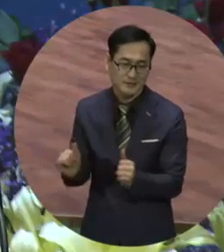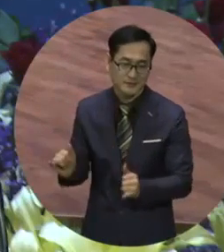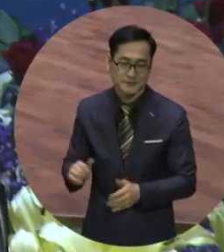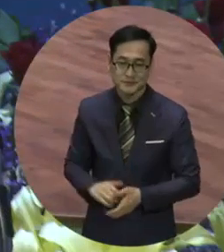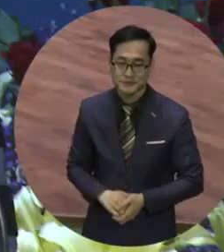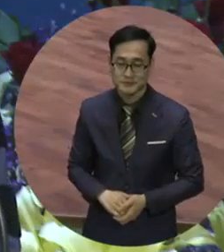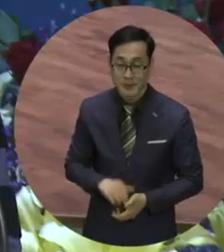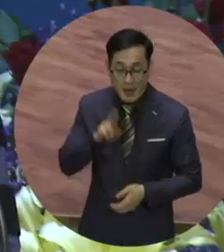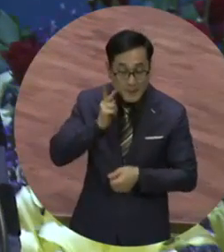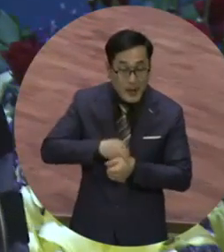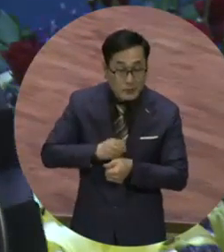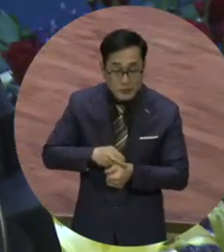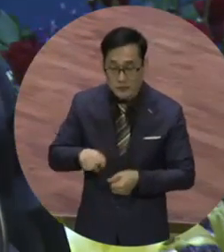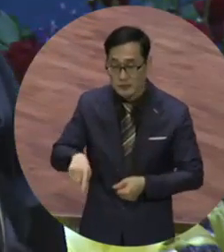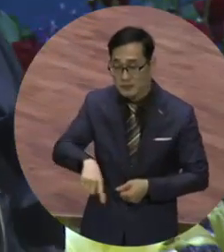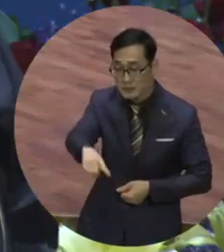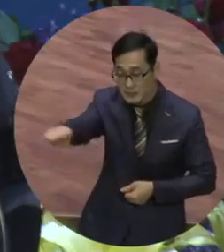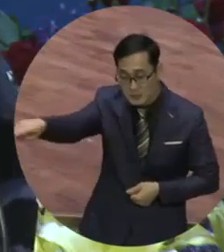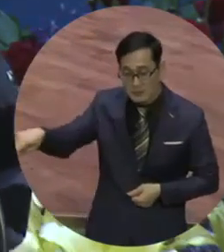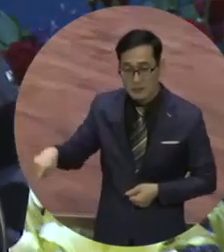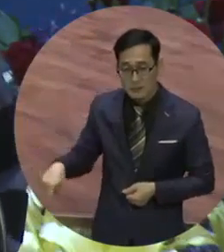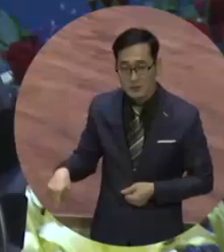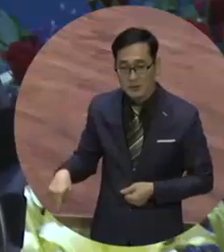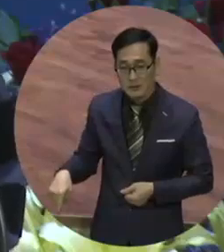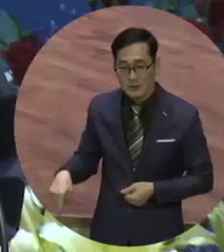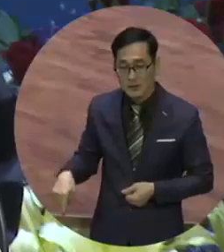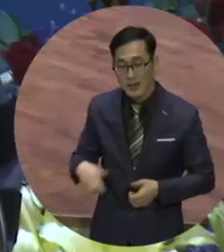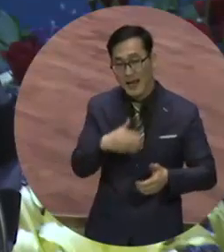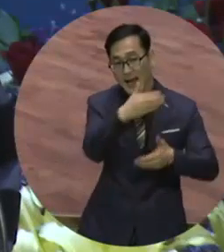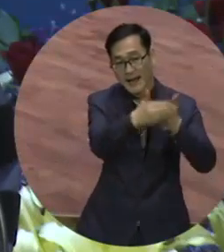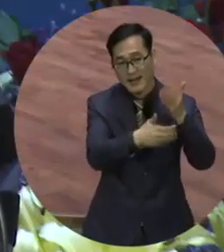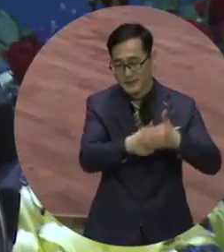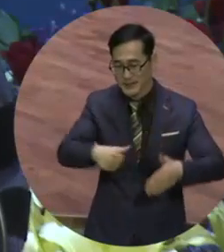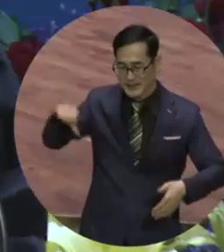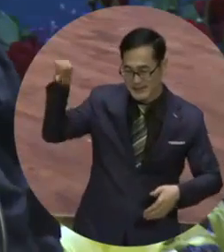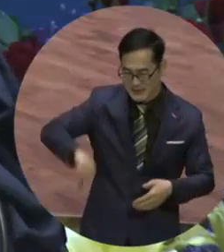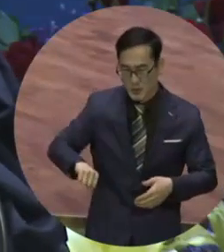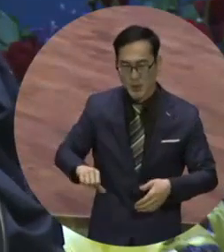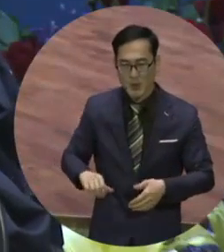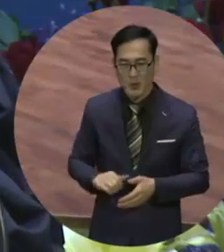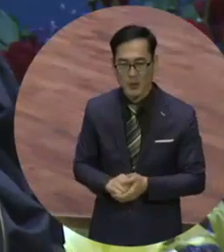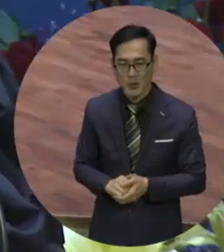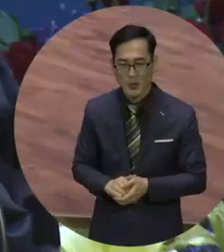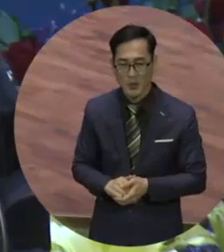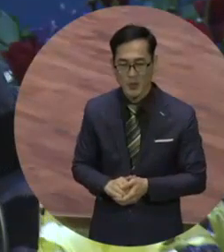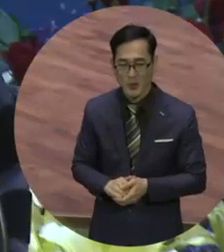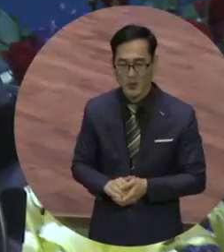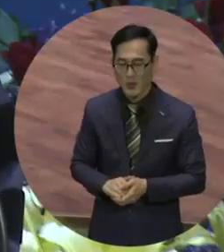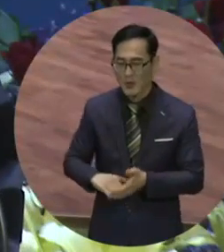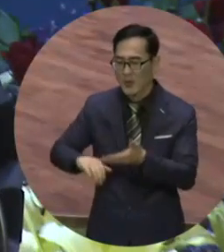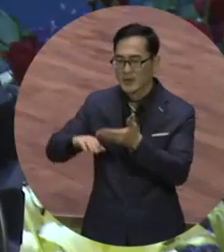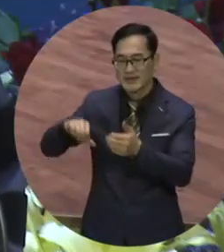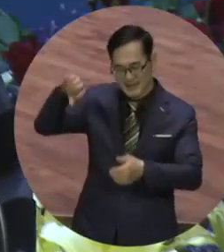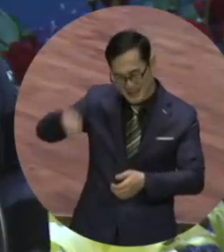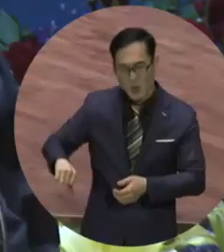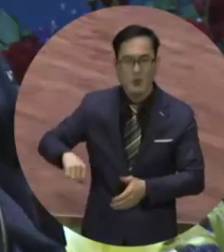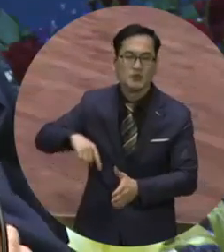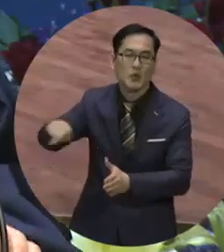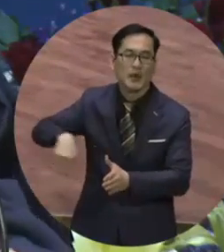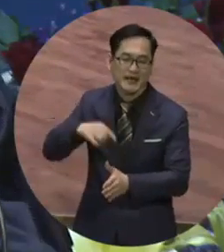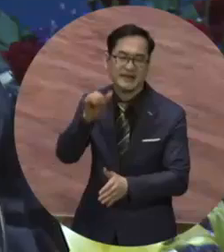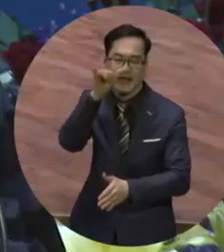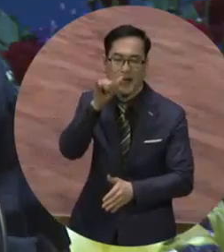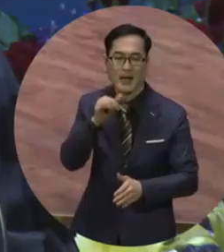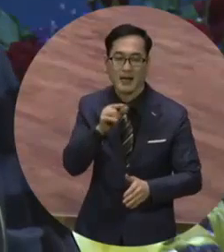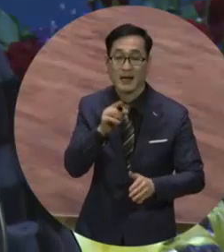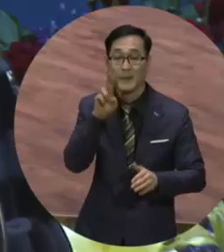사도 바울은 모든 인류가 뭐라 그래요? 하나님의 진노 아래에 있다. 진노. 하나님의 진노 아래에